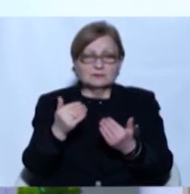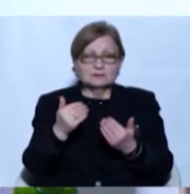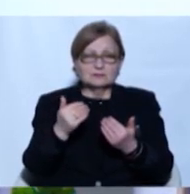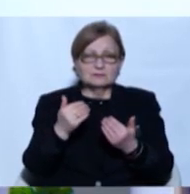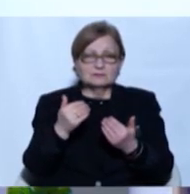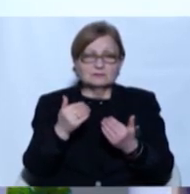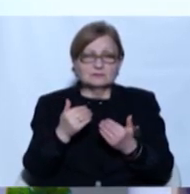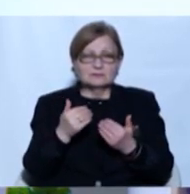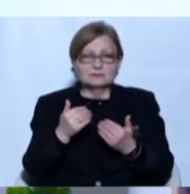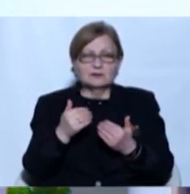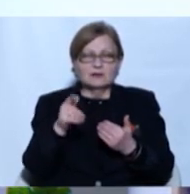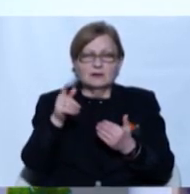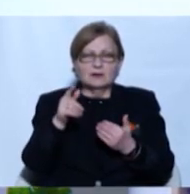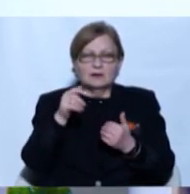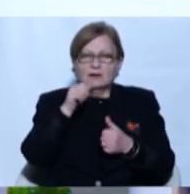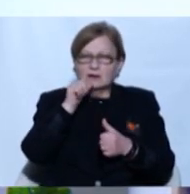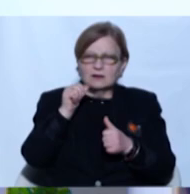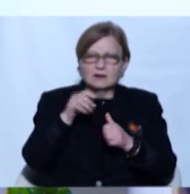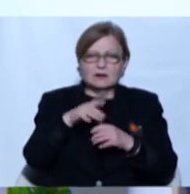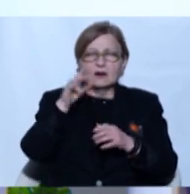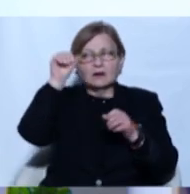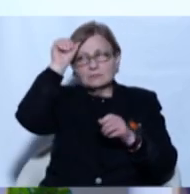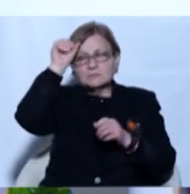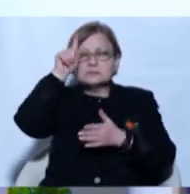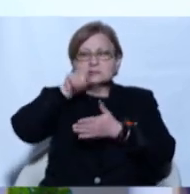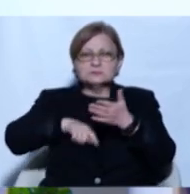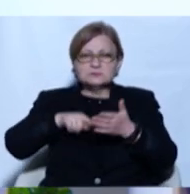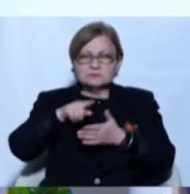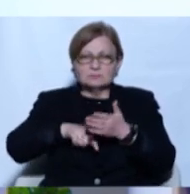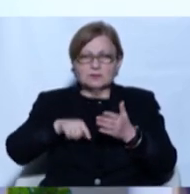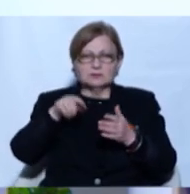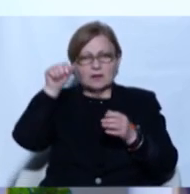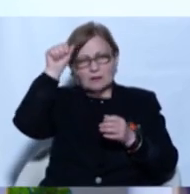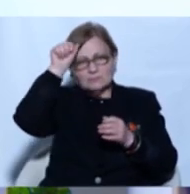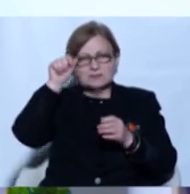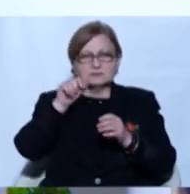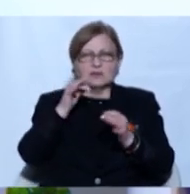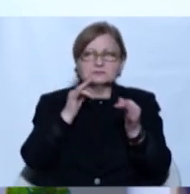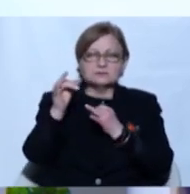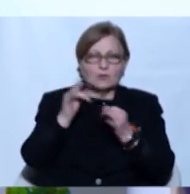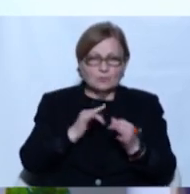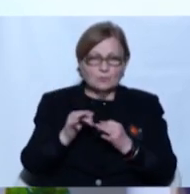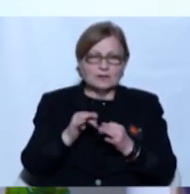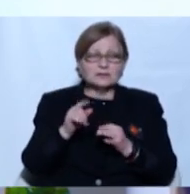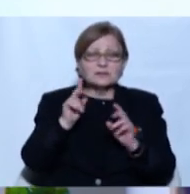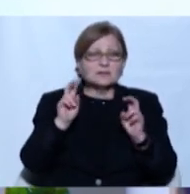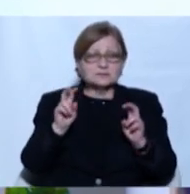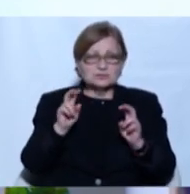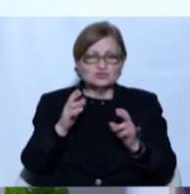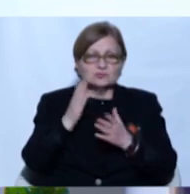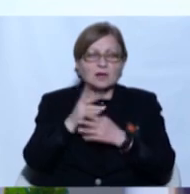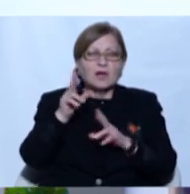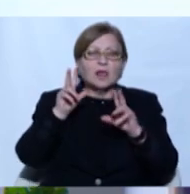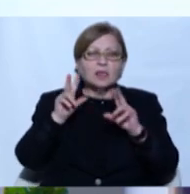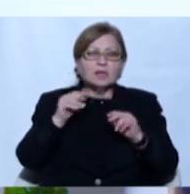ეს განუწყვეტელი ღვთისრწმენა, ღვთისიმედი, ღმერთთან მისი განუწყვეტელი საუბარი და მისი ეს ბრწყინვალე